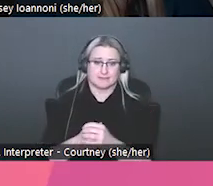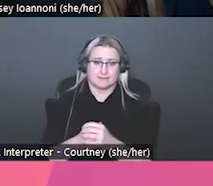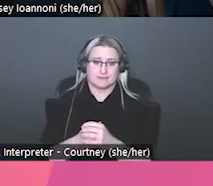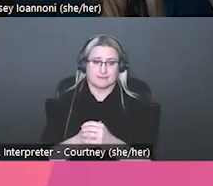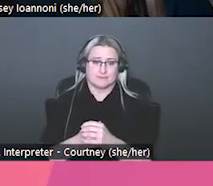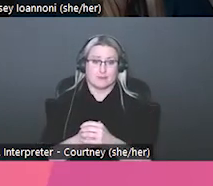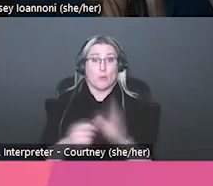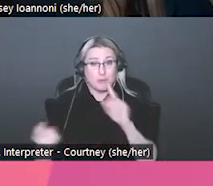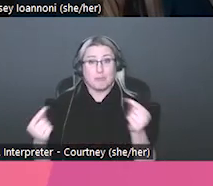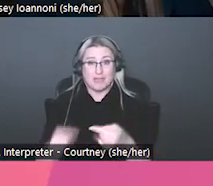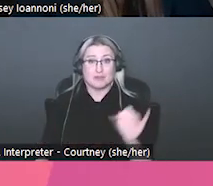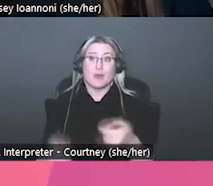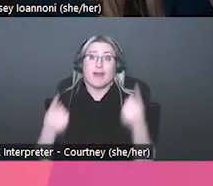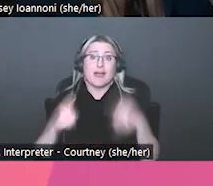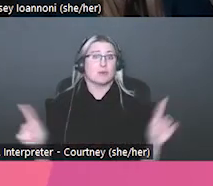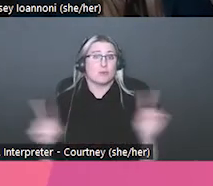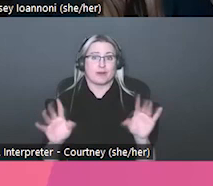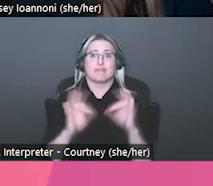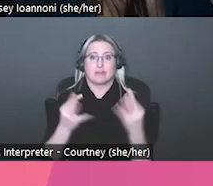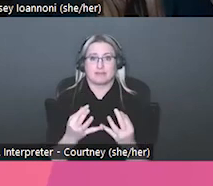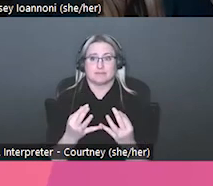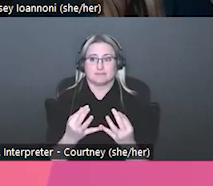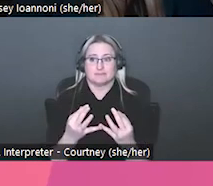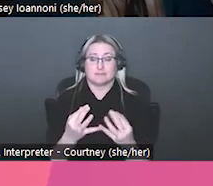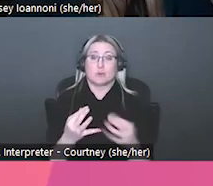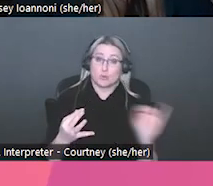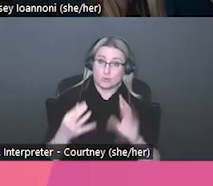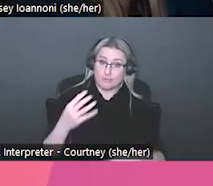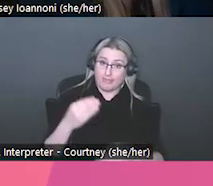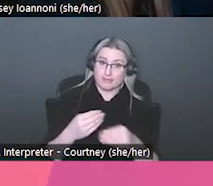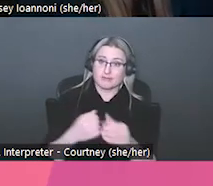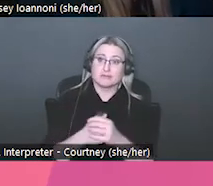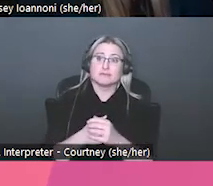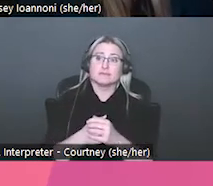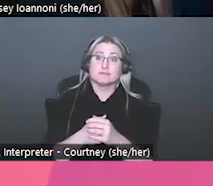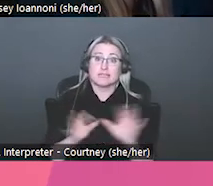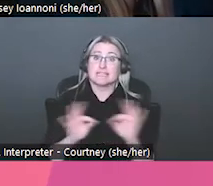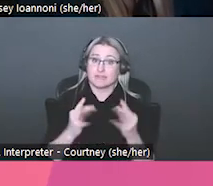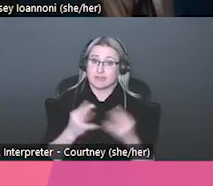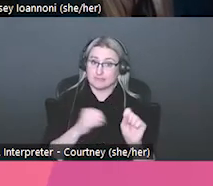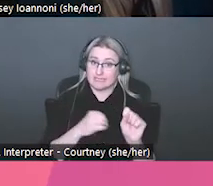On- une étude a remarqué que ces interventions ont souvent lieu au milieu de la famille